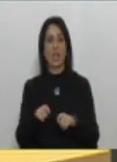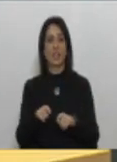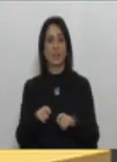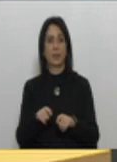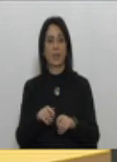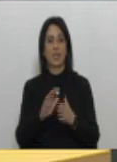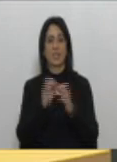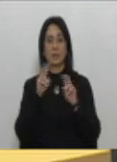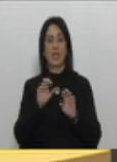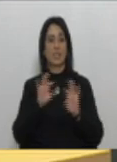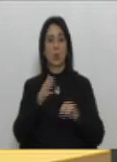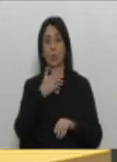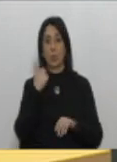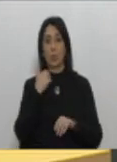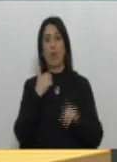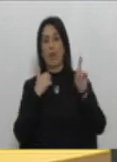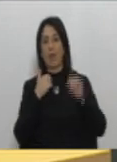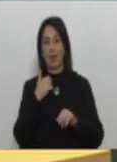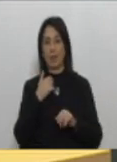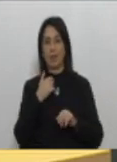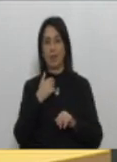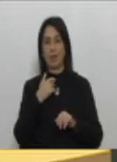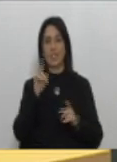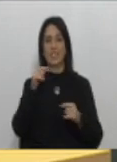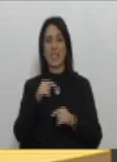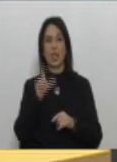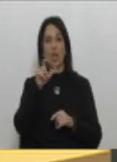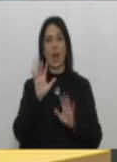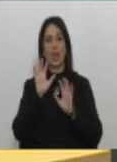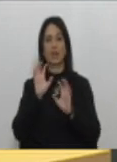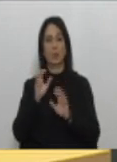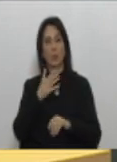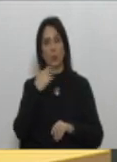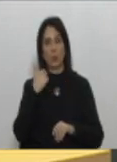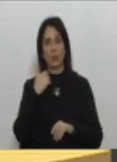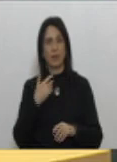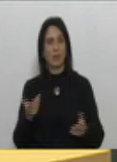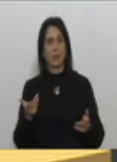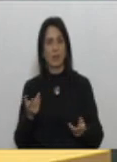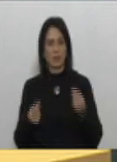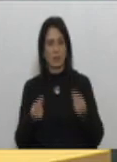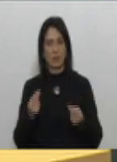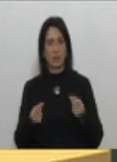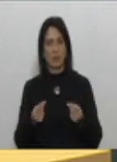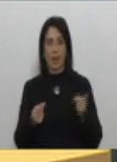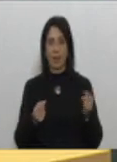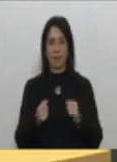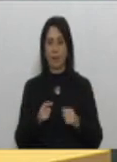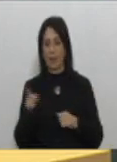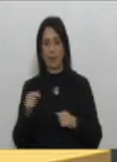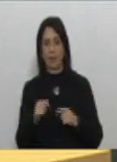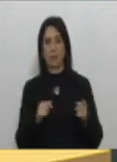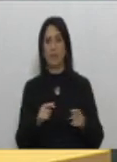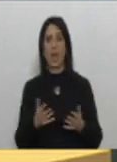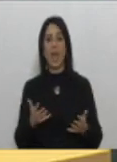საგანგებო მდგომარეობას არ გამოაცხადებ, თურმე სათანადოდ არაეფექტიანად მუშაობ. აქ ვახდენთ ჩვენ იმის დელეგირებას,